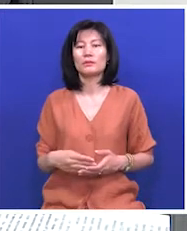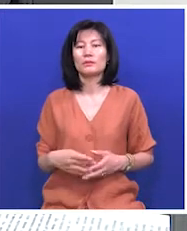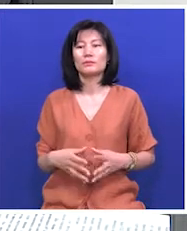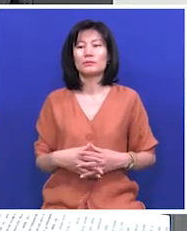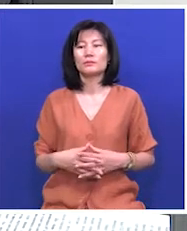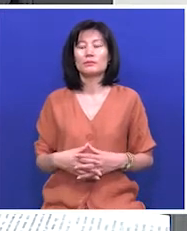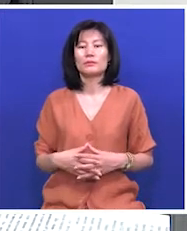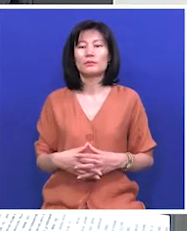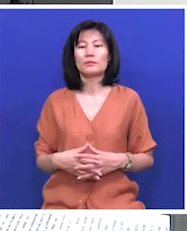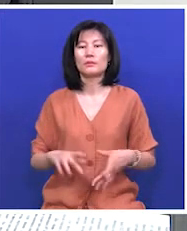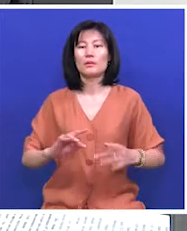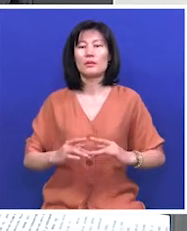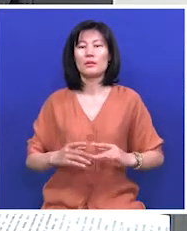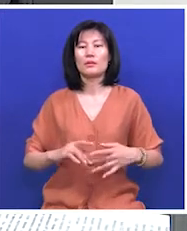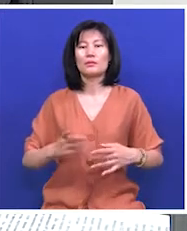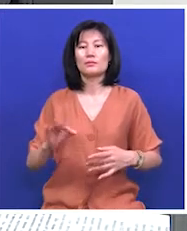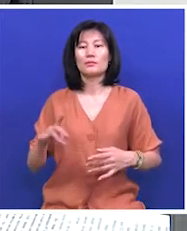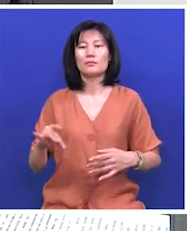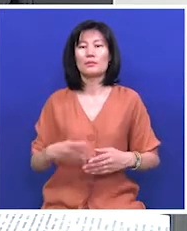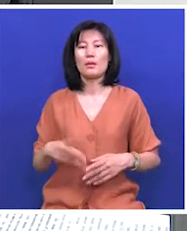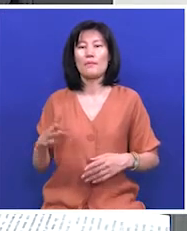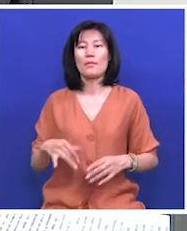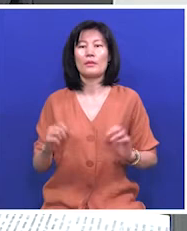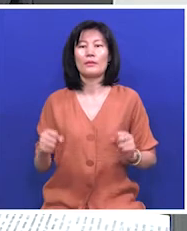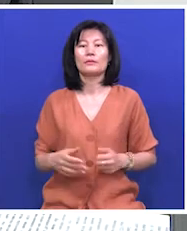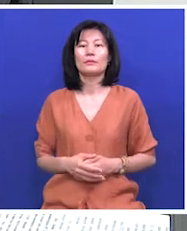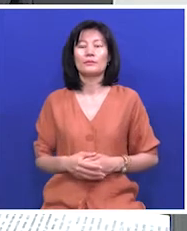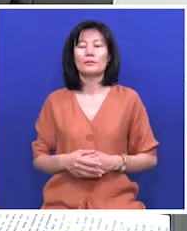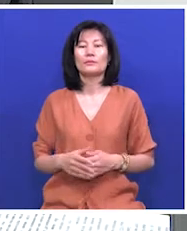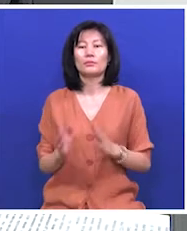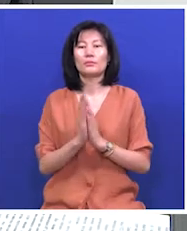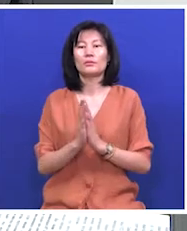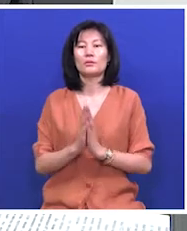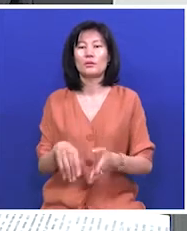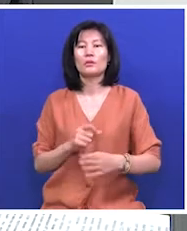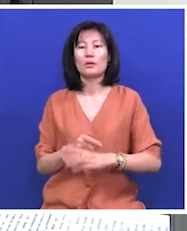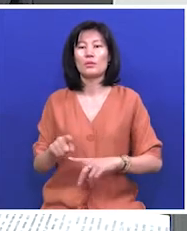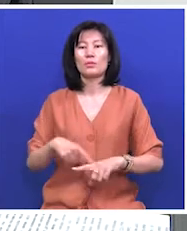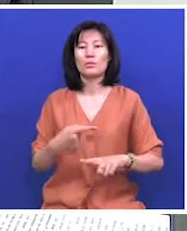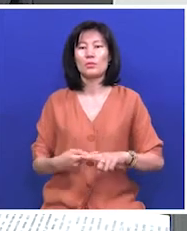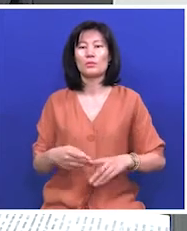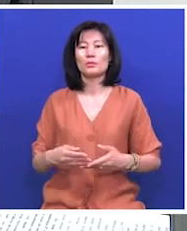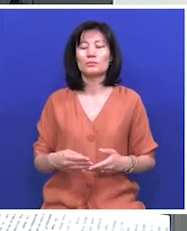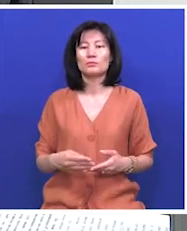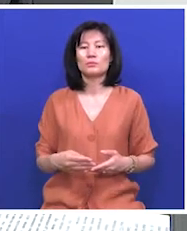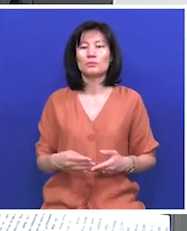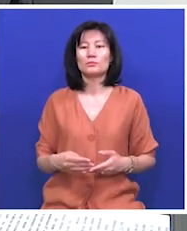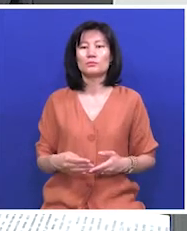отырады. Электронды цифрлы қолтаңбасын пайдаланып отырып өтінім тапсырады. Бұл